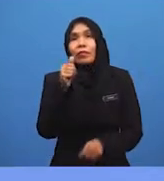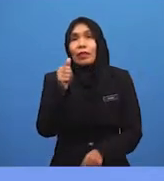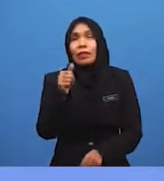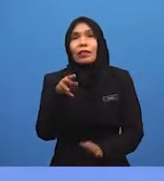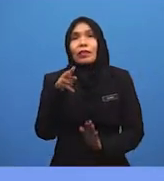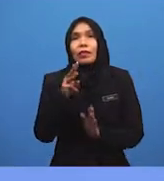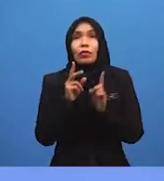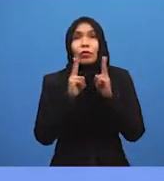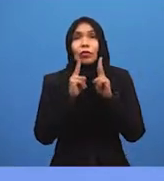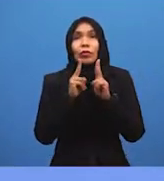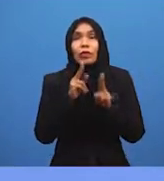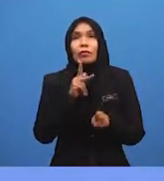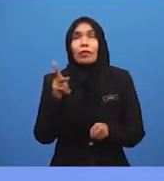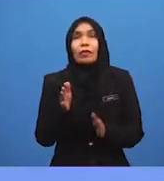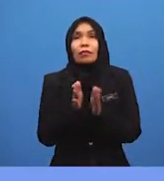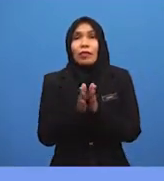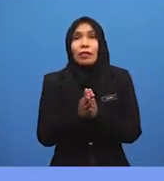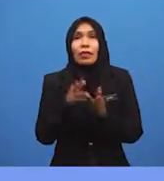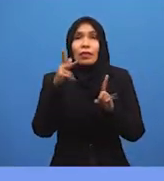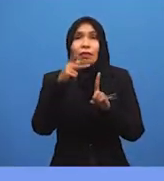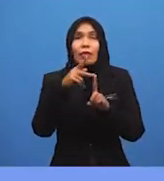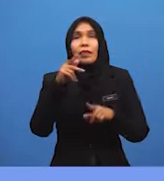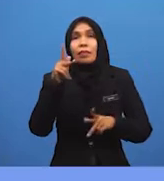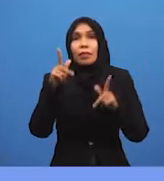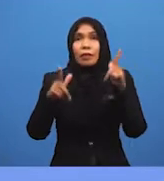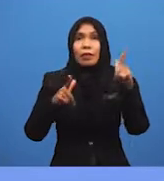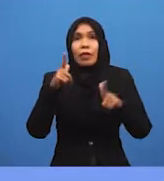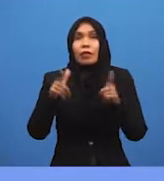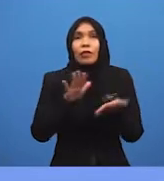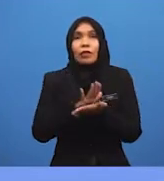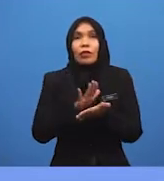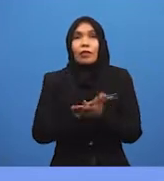A. Mengucapkan salam kepada pelawat sekolah.